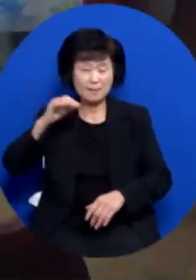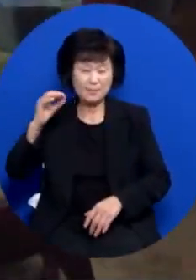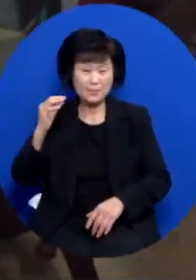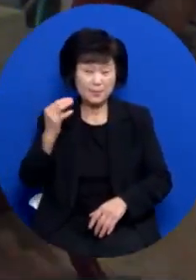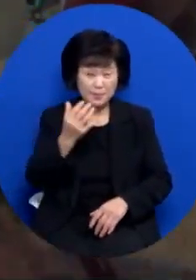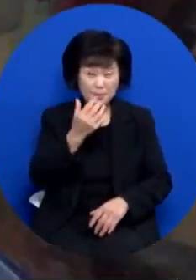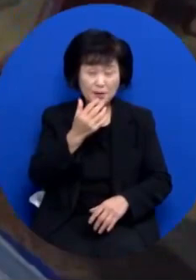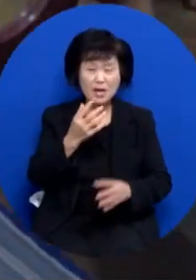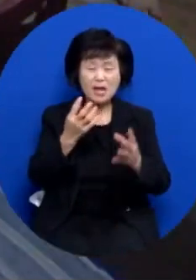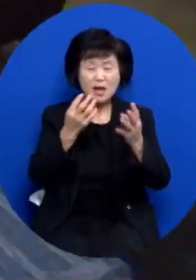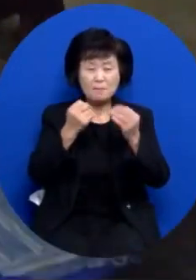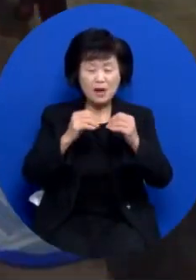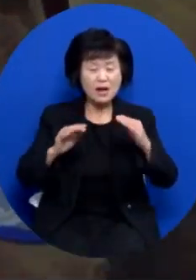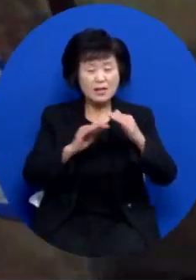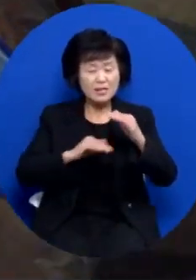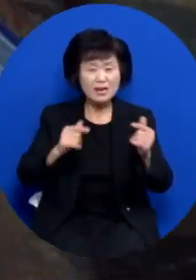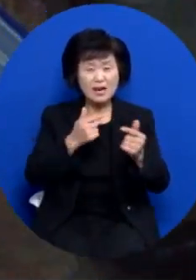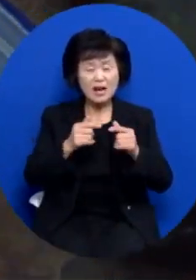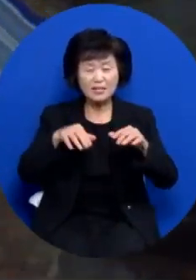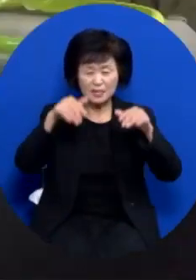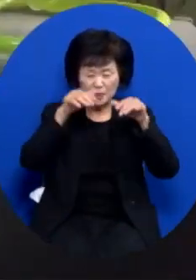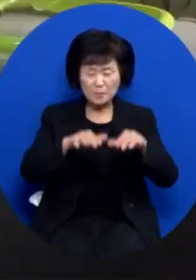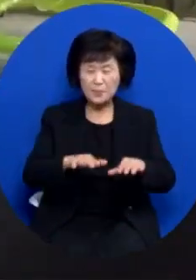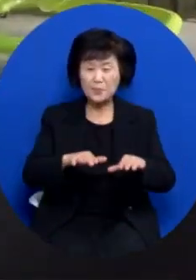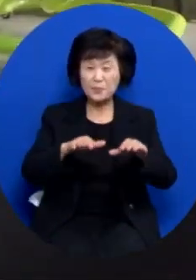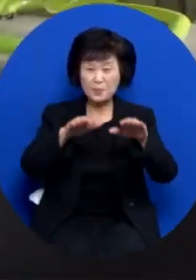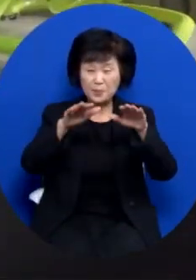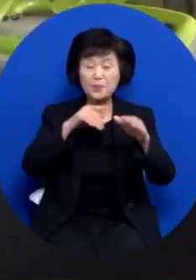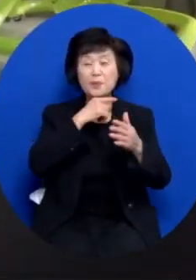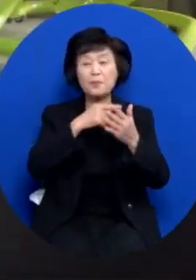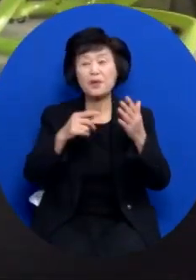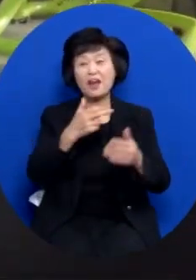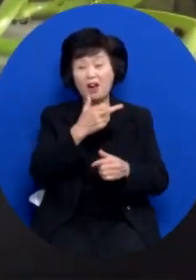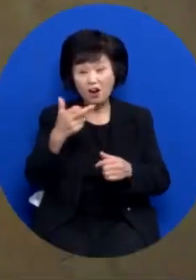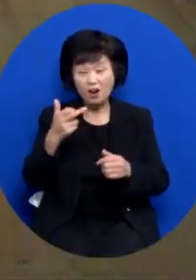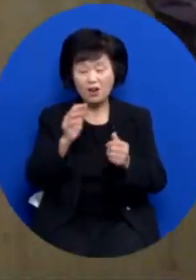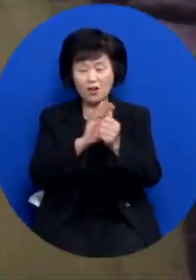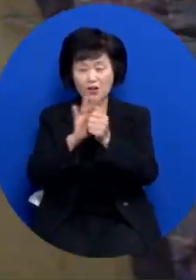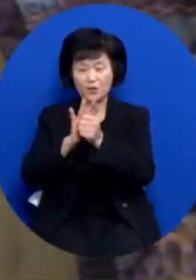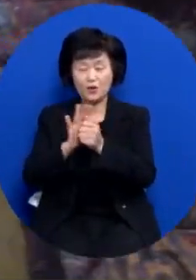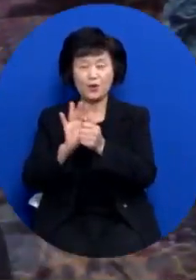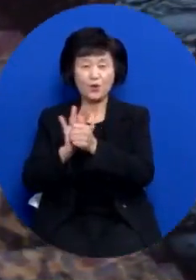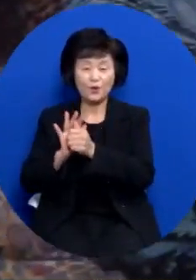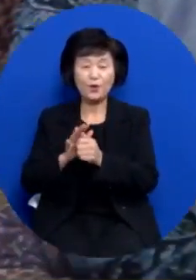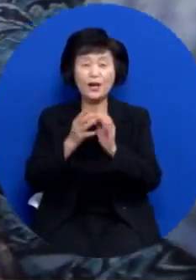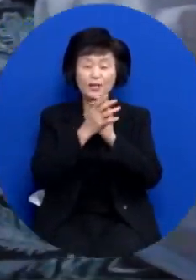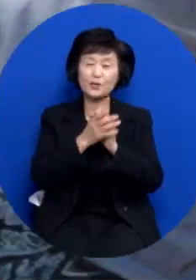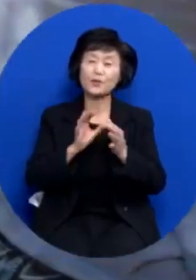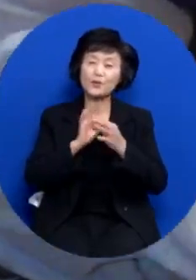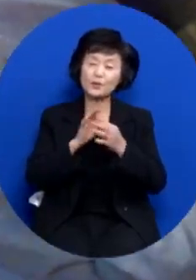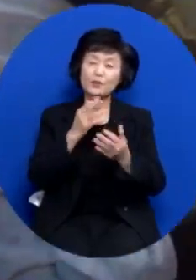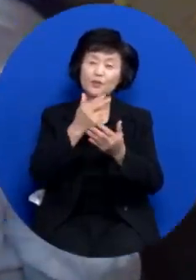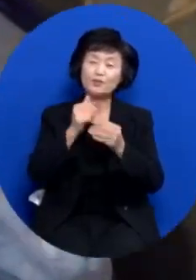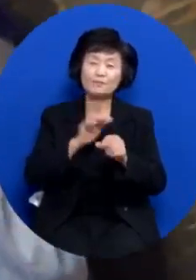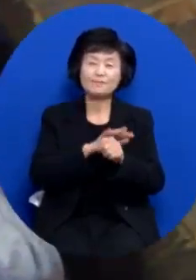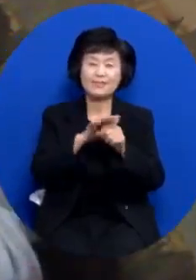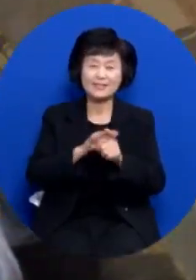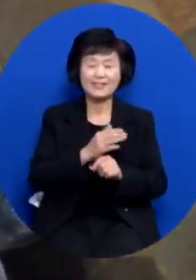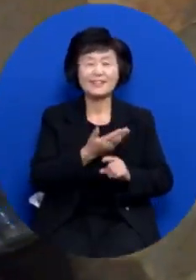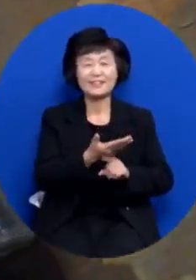가정들이 침수 피해를 입은 가운데 어려움이 더욱 컸던 가정을 방문해 위로와 격려 그리고 기도를 통해 주님의 사랑을